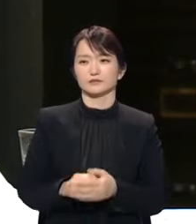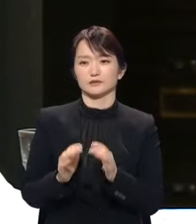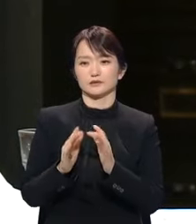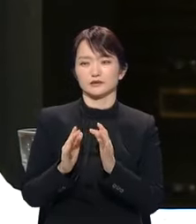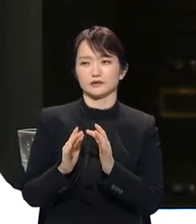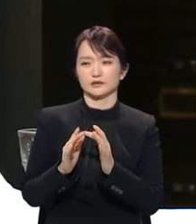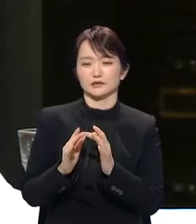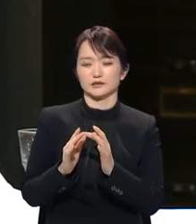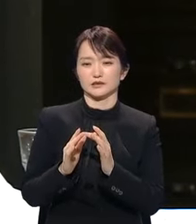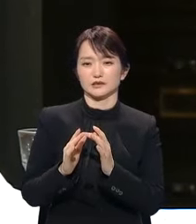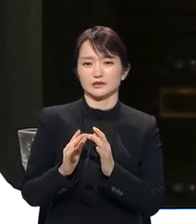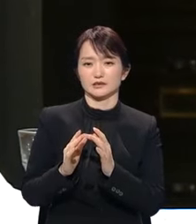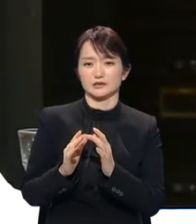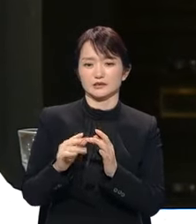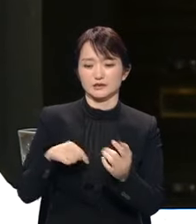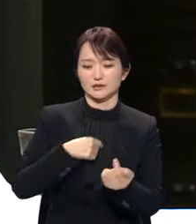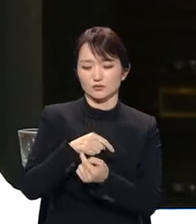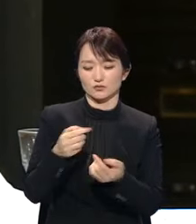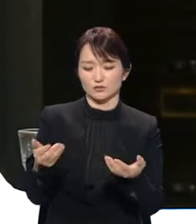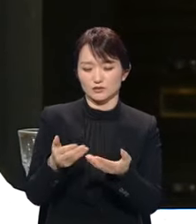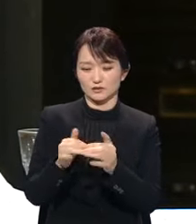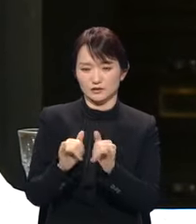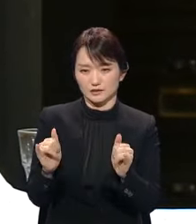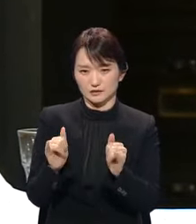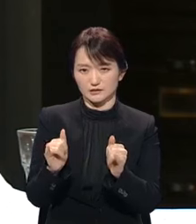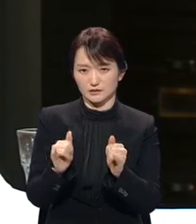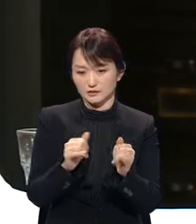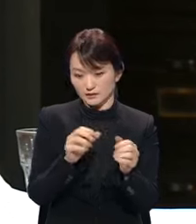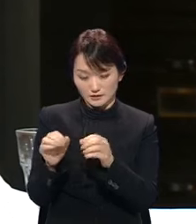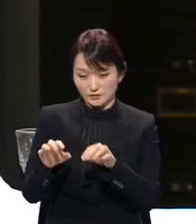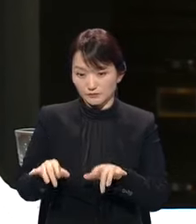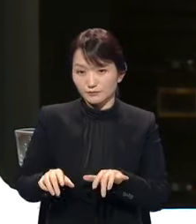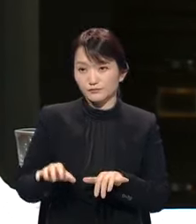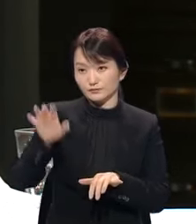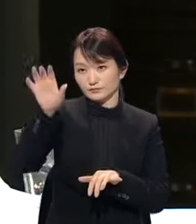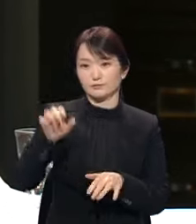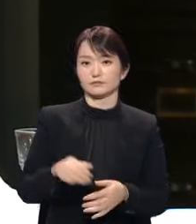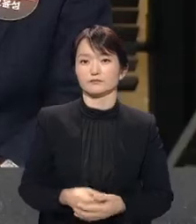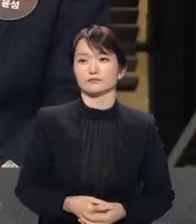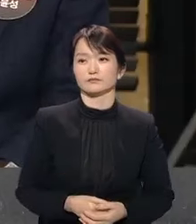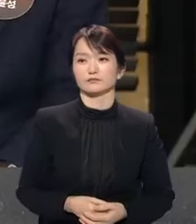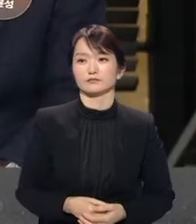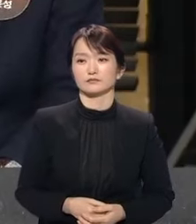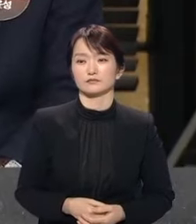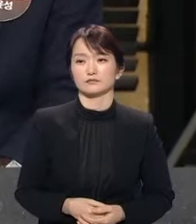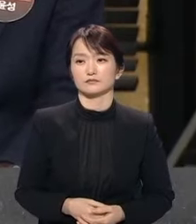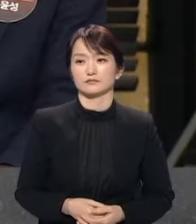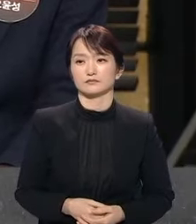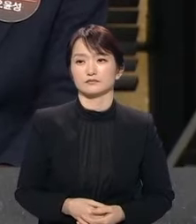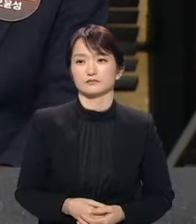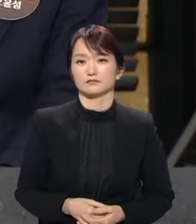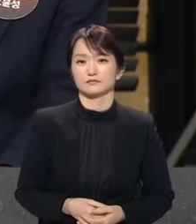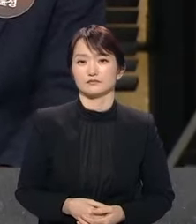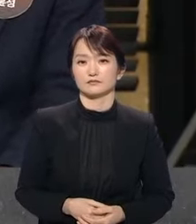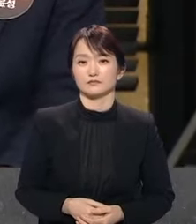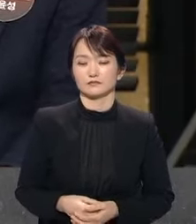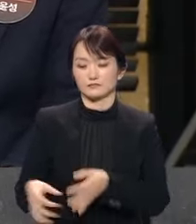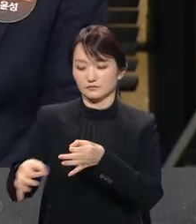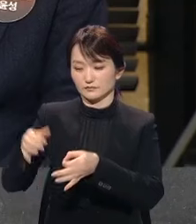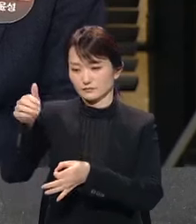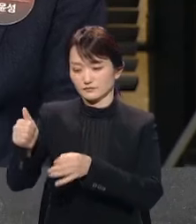커뮤니티 그 자영업자 커뮤니티에서 이 건에 대해서 달린 댓글도 다 사장님 편만 있는 건 아니더라고요.